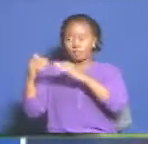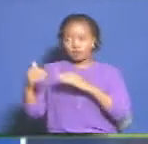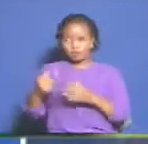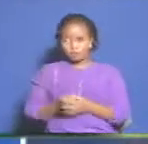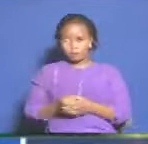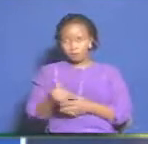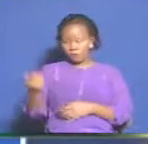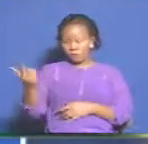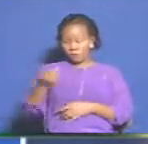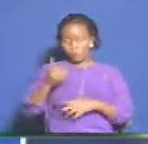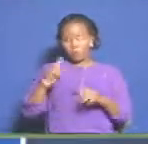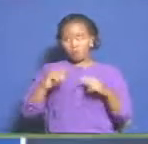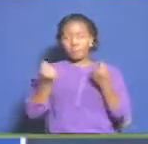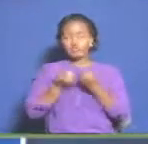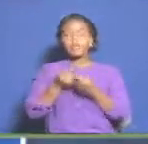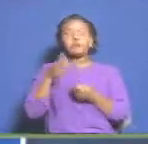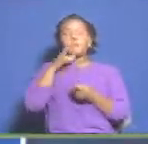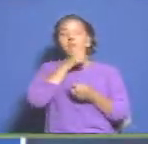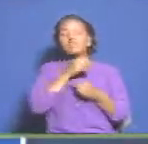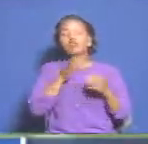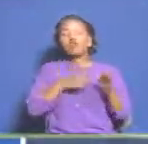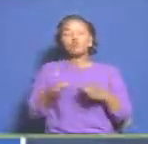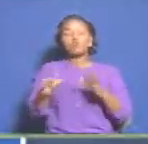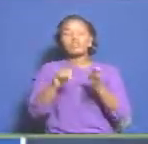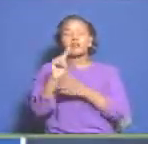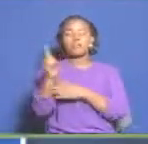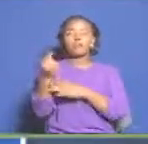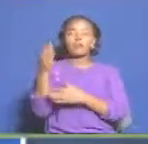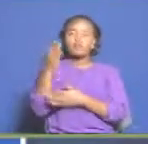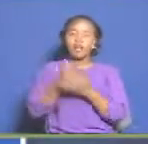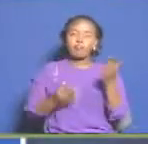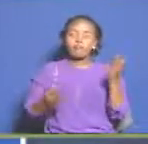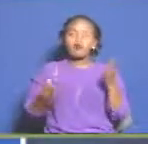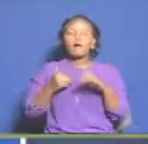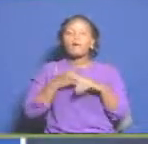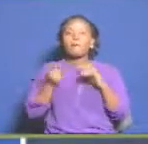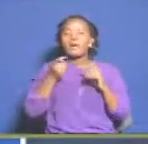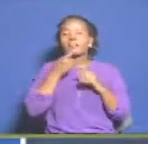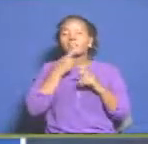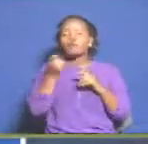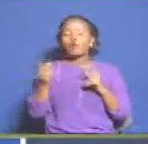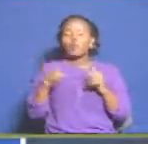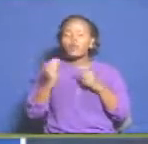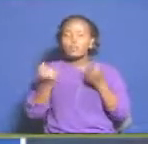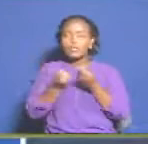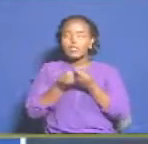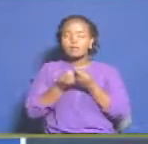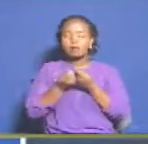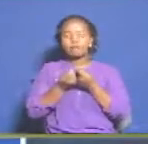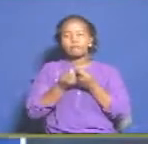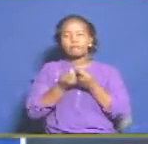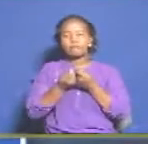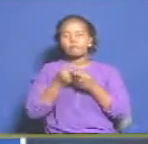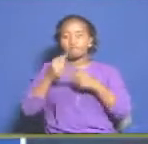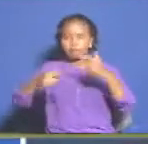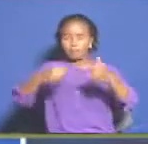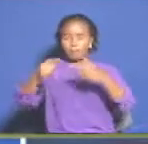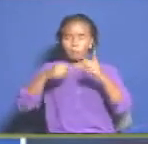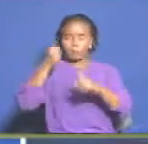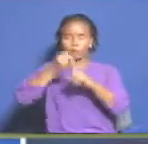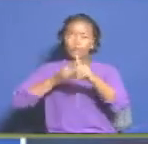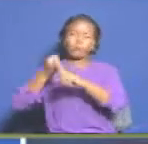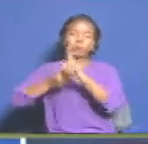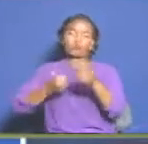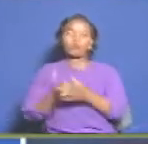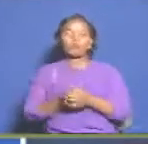mbili zilipoteza nafasi za wazi kwenye kipindi cha kwanza, ila Gor walionekana kumiliki mchezo huo. Kwenye kipindi cha pili,